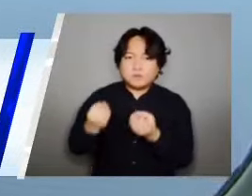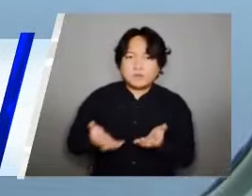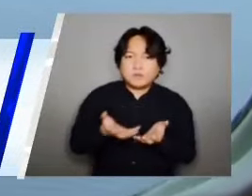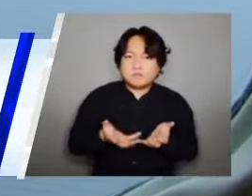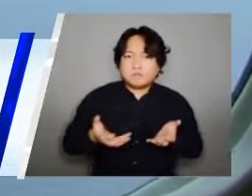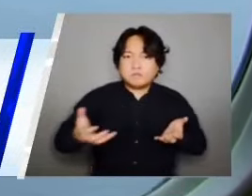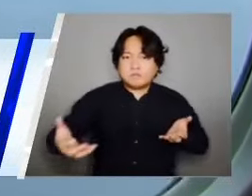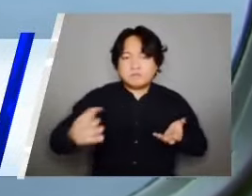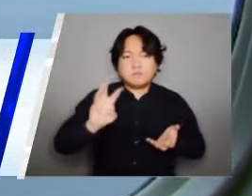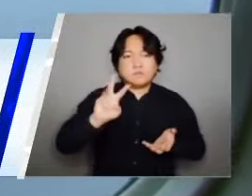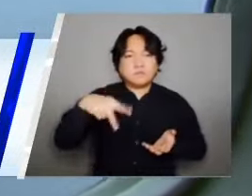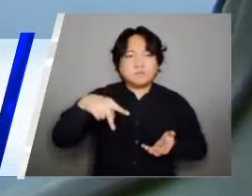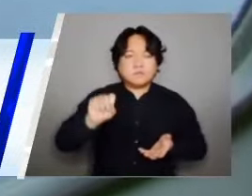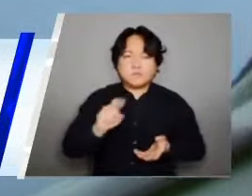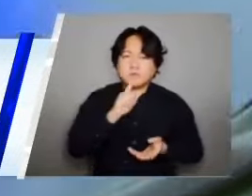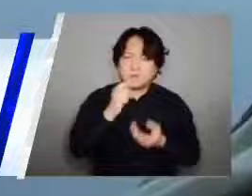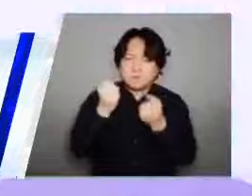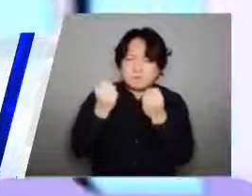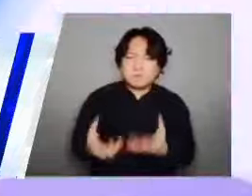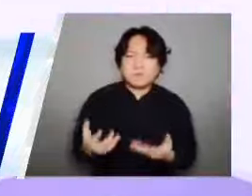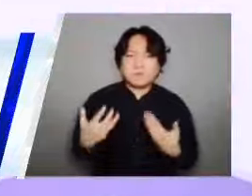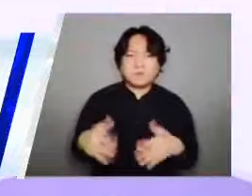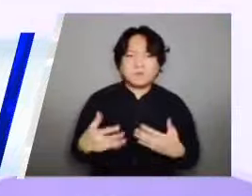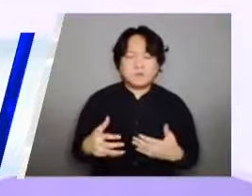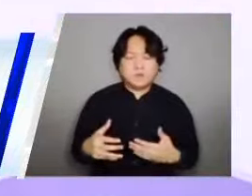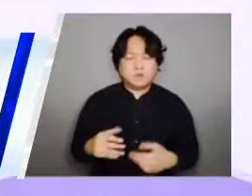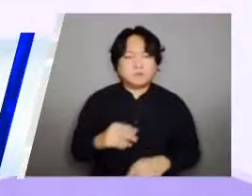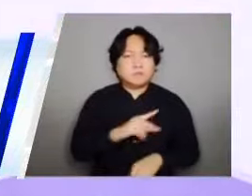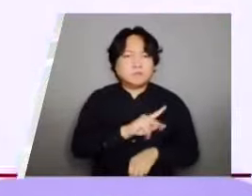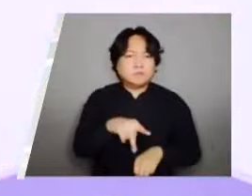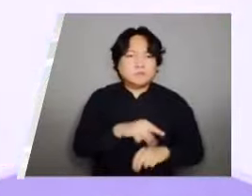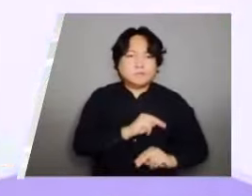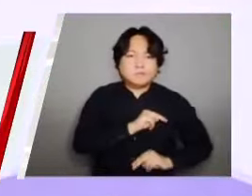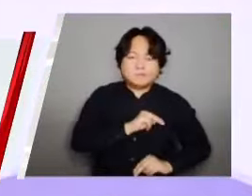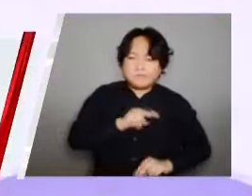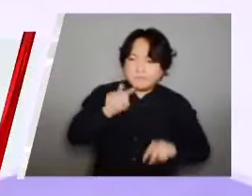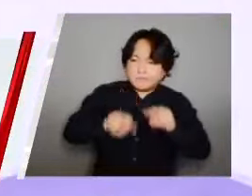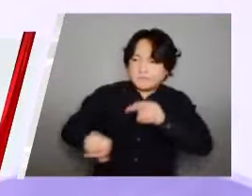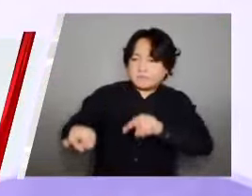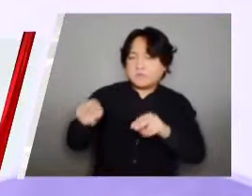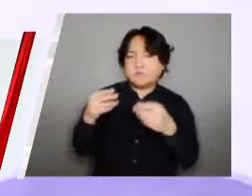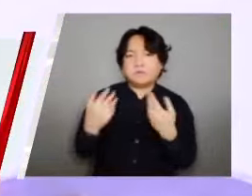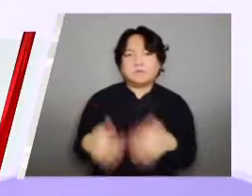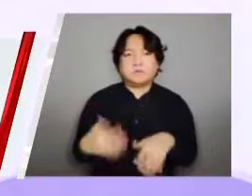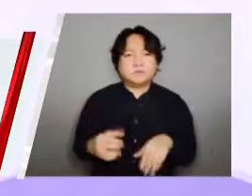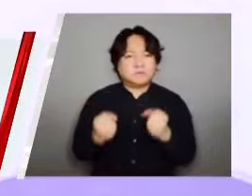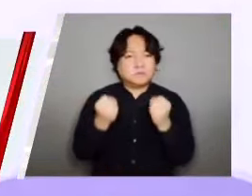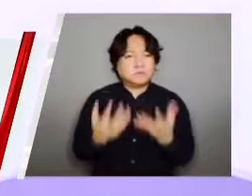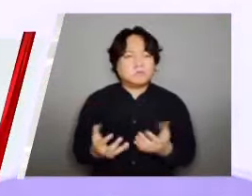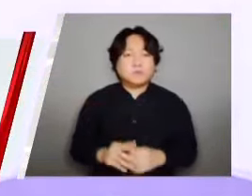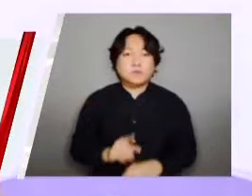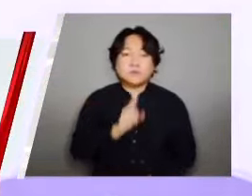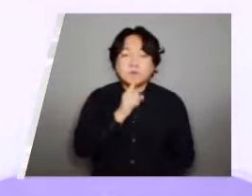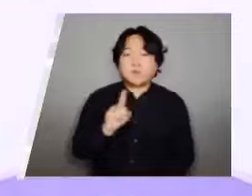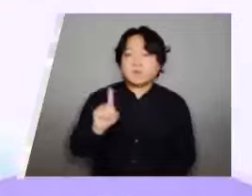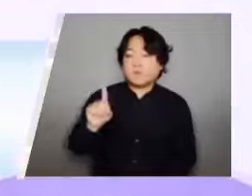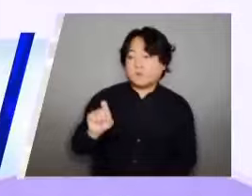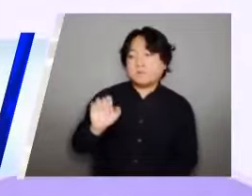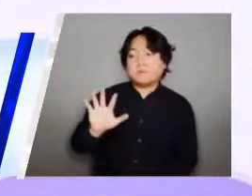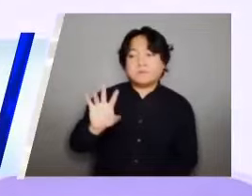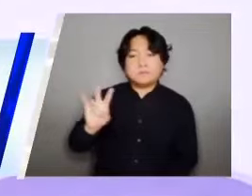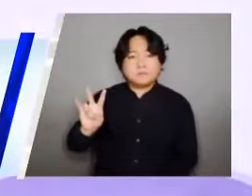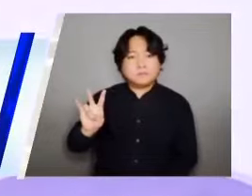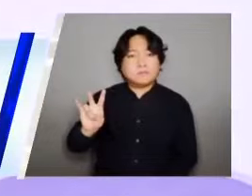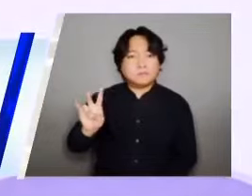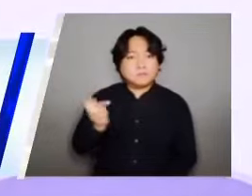ng magsimula ang monitoring ng Philippine Navy ito ang pinakamalaking increase from 157 it went down a bit then it went up to